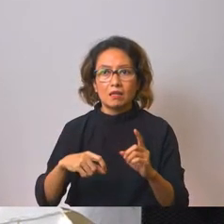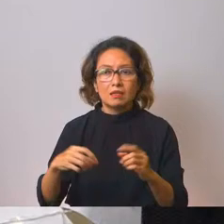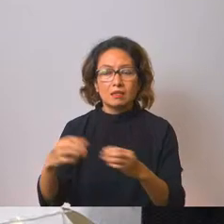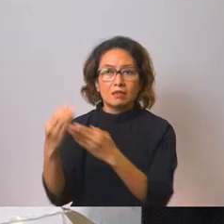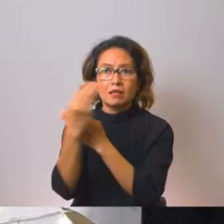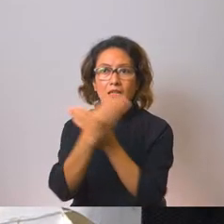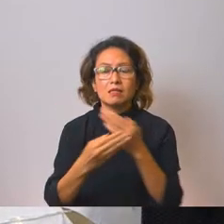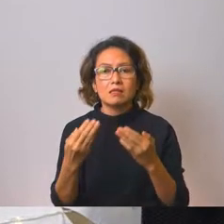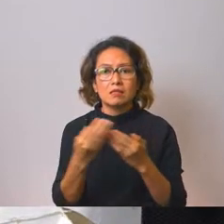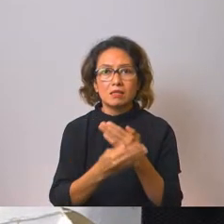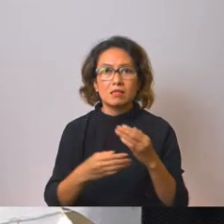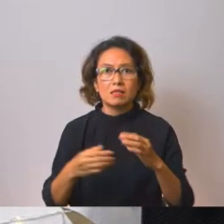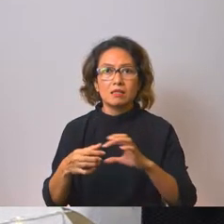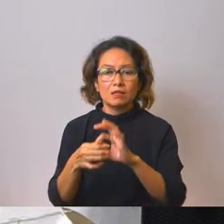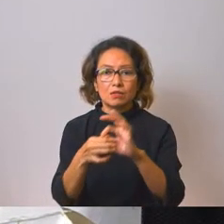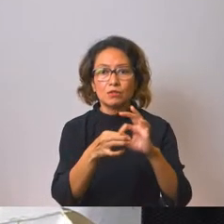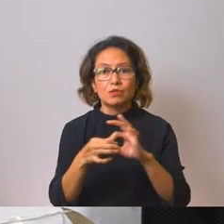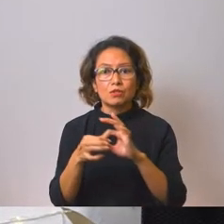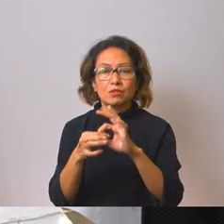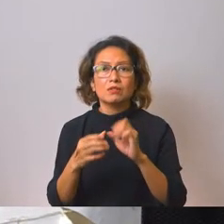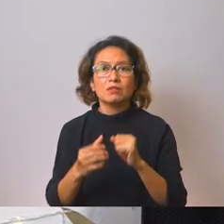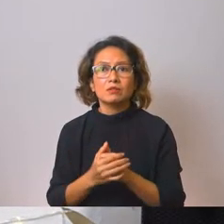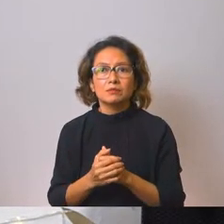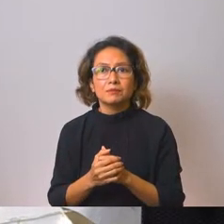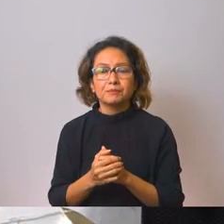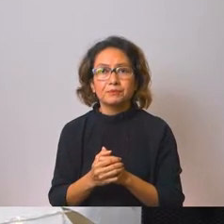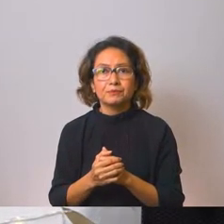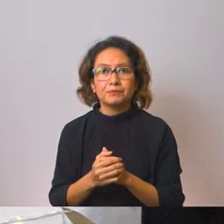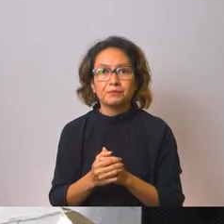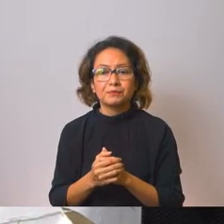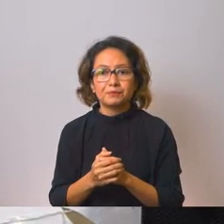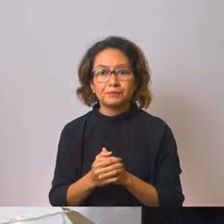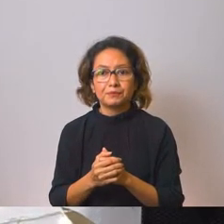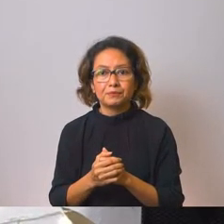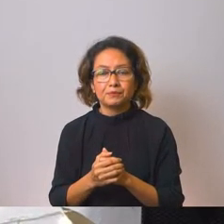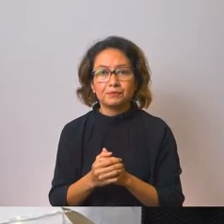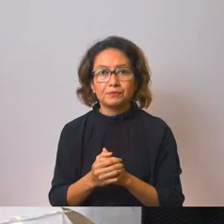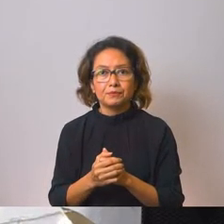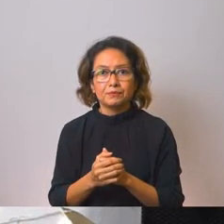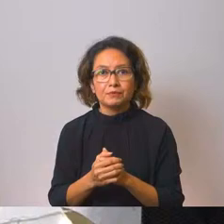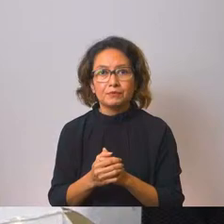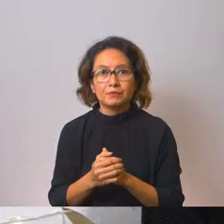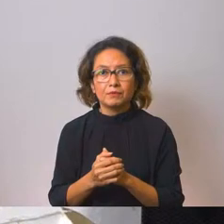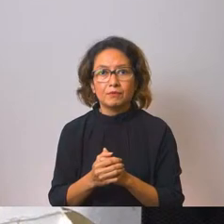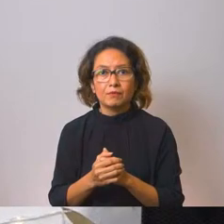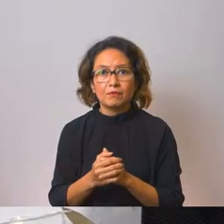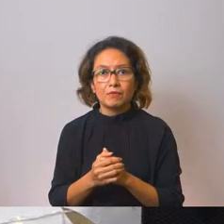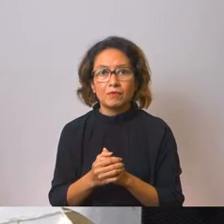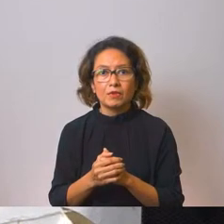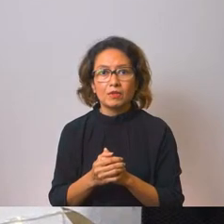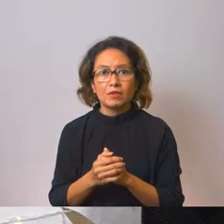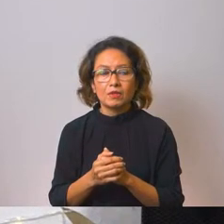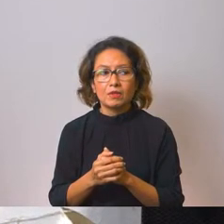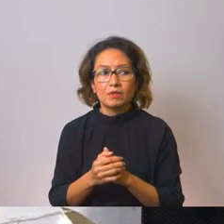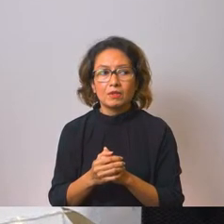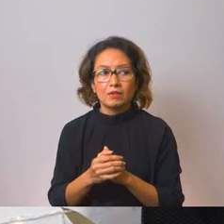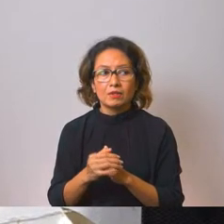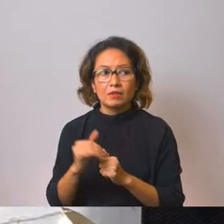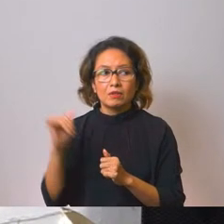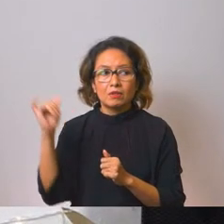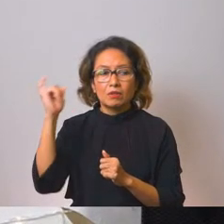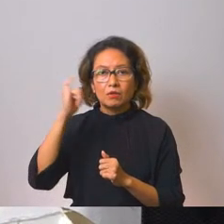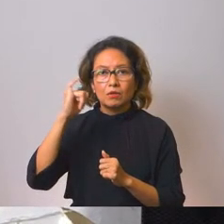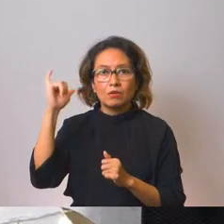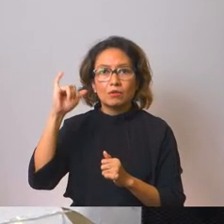donasi Sekolah Sinar Kasih yang berlokasi di Tajur Halang, Bogor. Sekolah Sinar